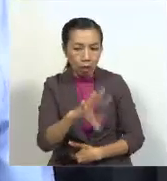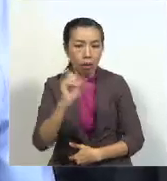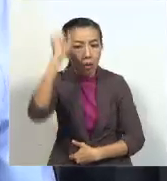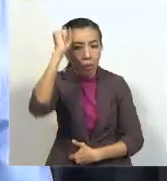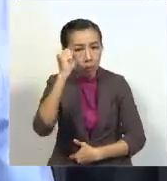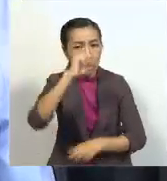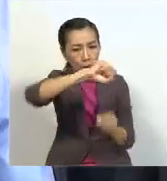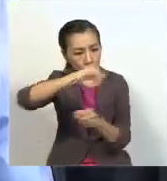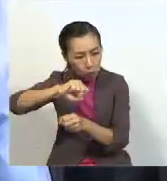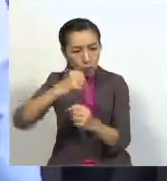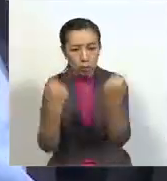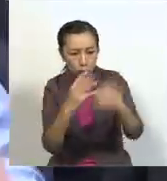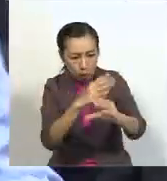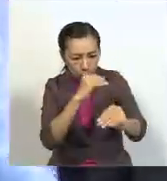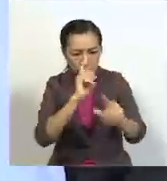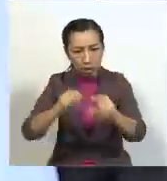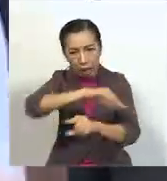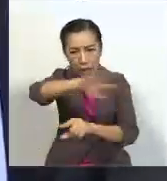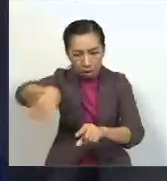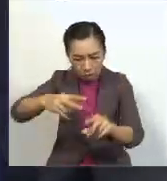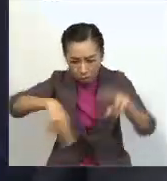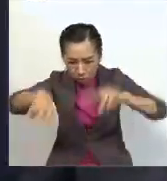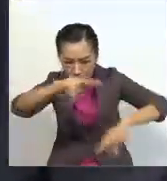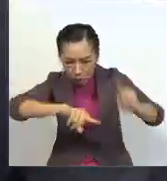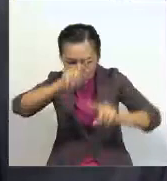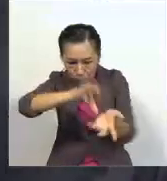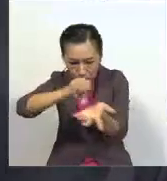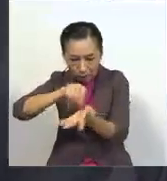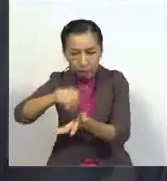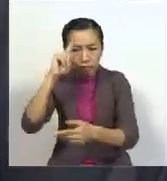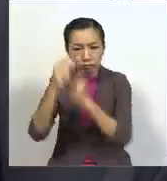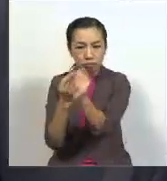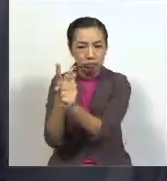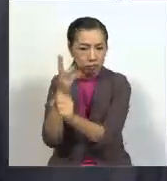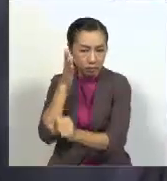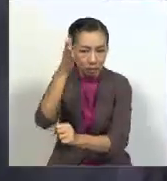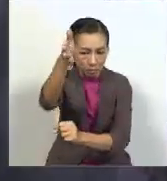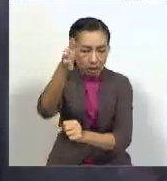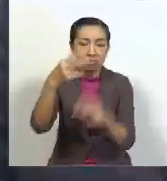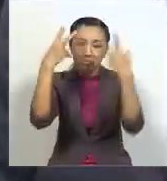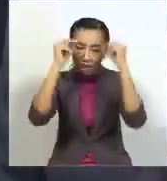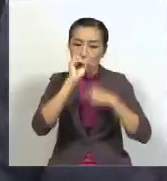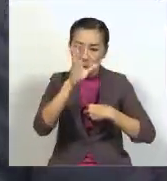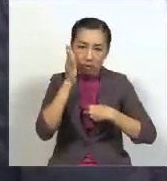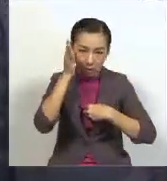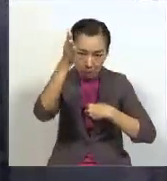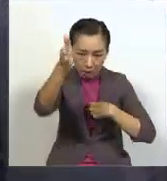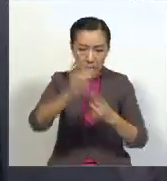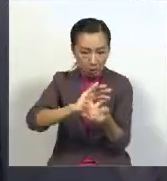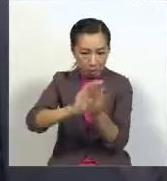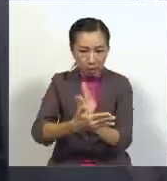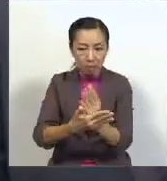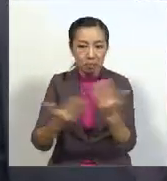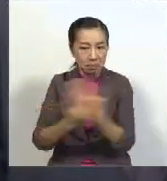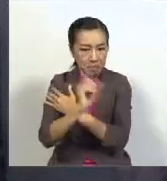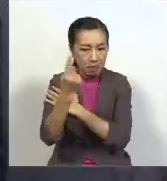และรถยนต์ทั้งหมดที่ก่อมลพิษก่อควันดำและอีกไม่กี่ปีข้างหน้าครับประเทศไทยท่านนายกบอกว่าจะมีการปรับเปลี่ยนเรื่องของ